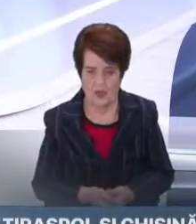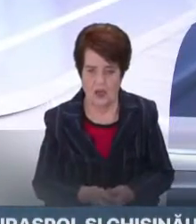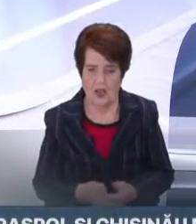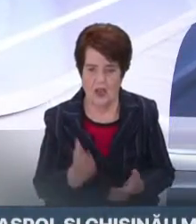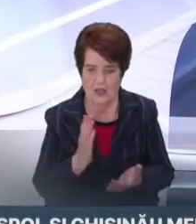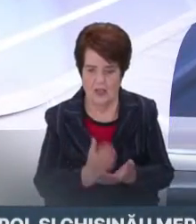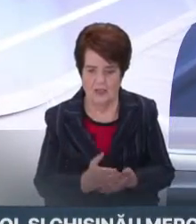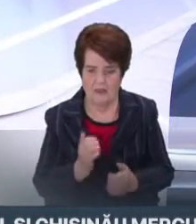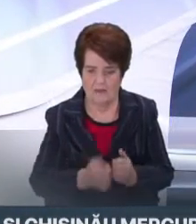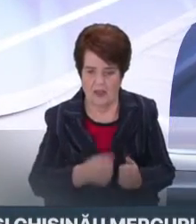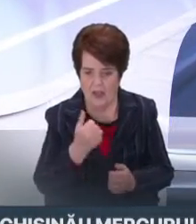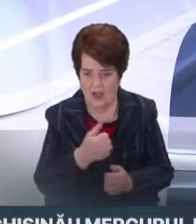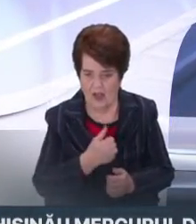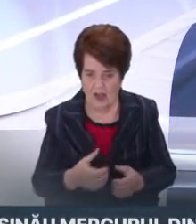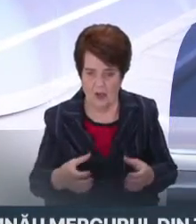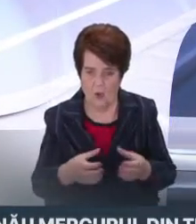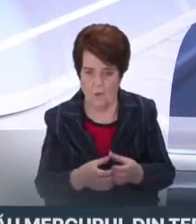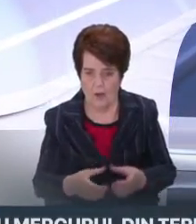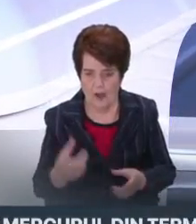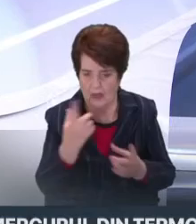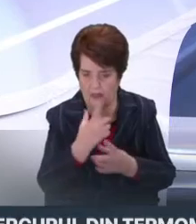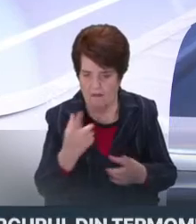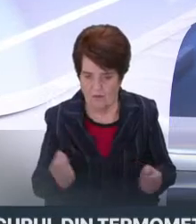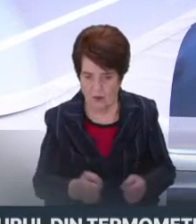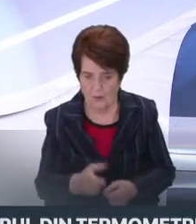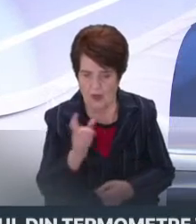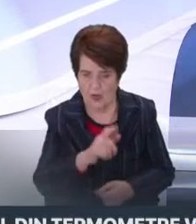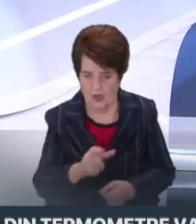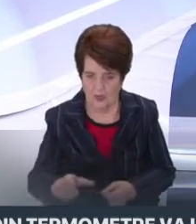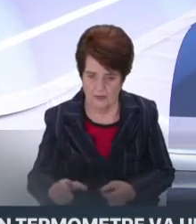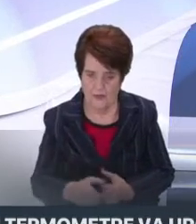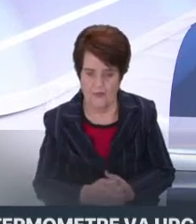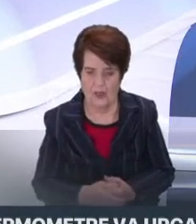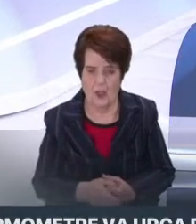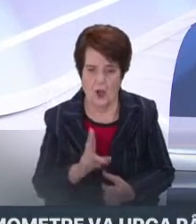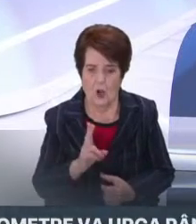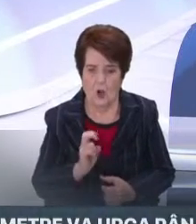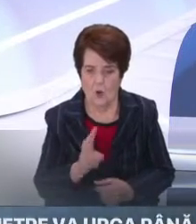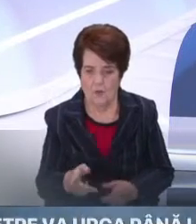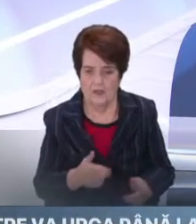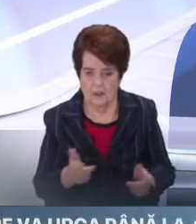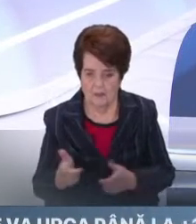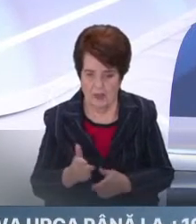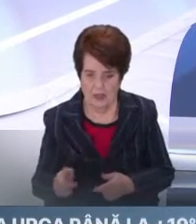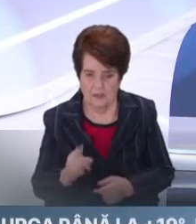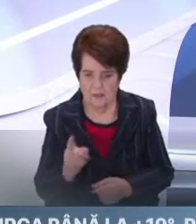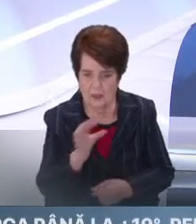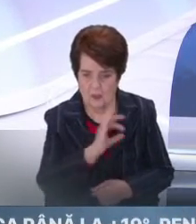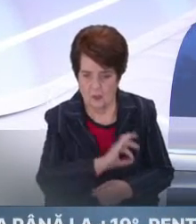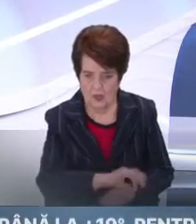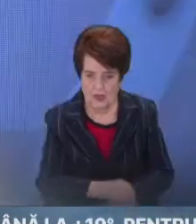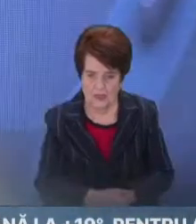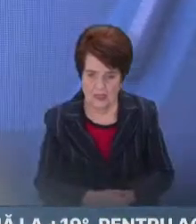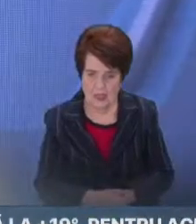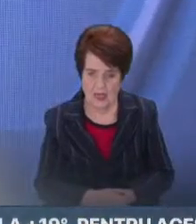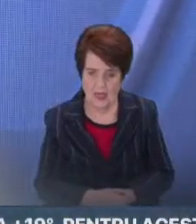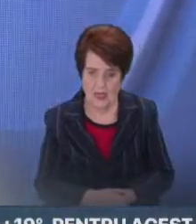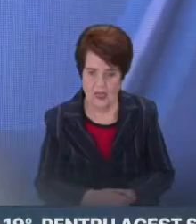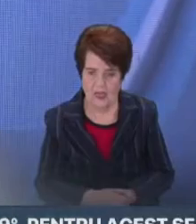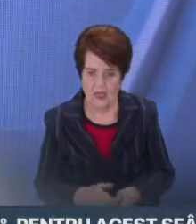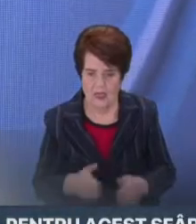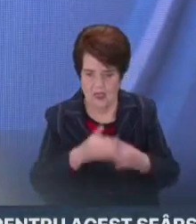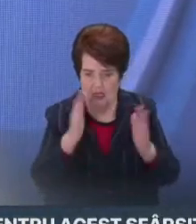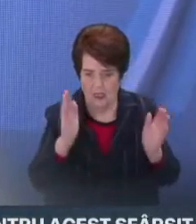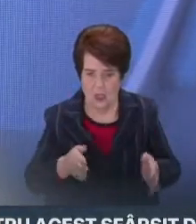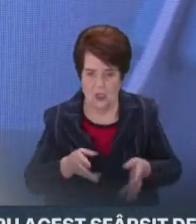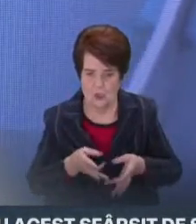informare pentru cetățeni, de asemenea, cum să se pregătească pentru utilizarea acestora, astfel încât să